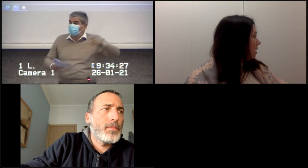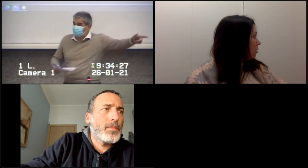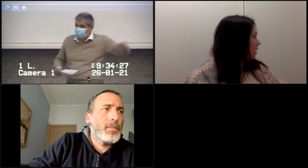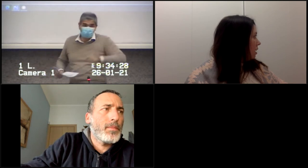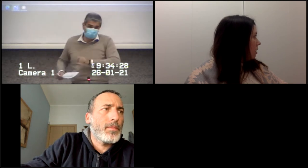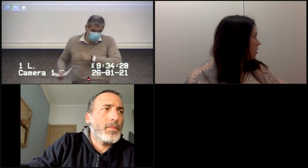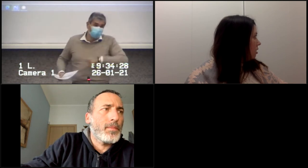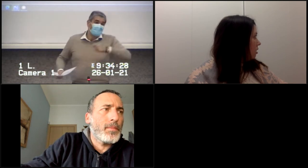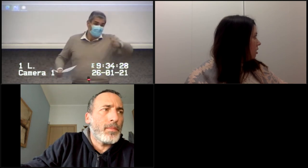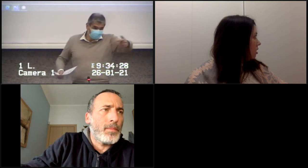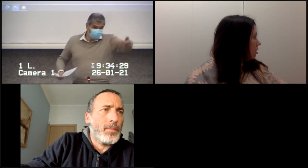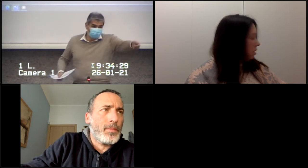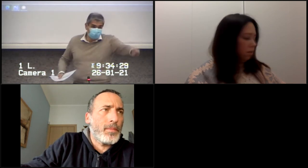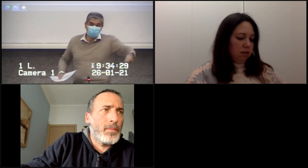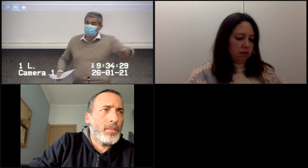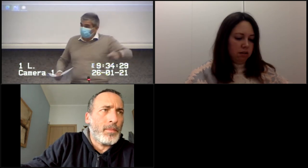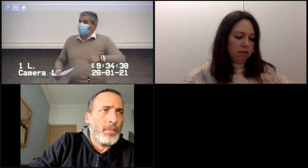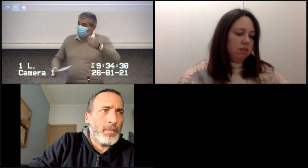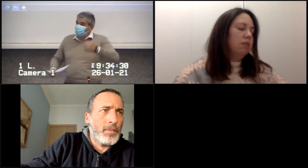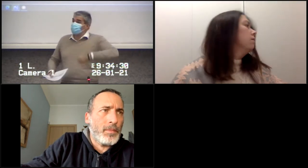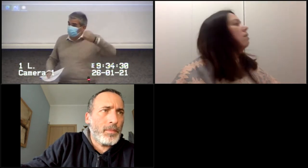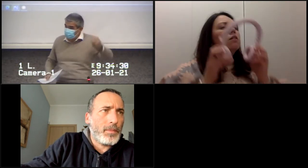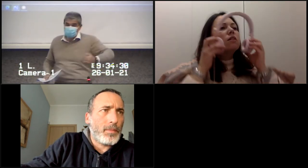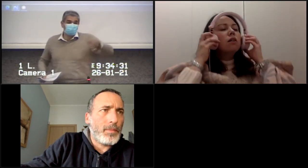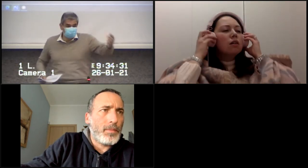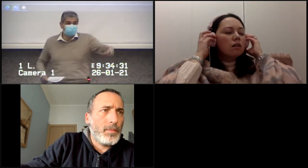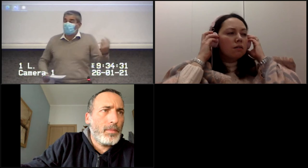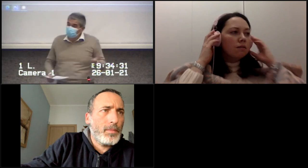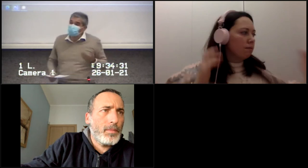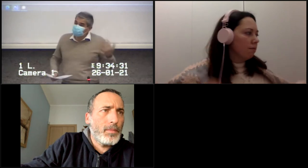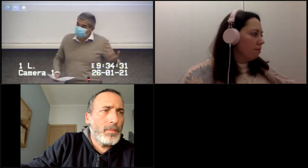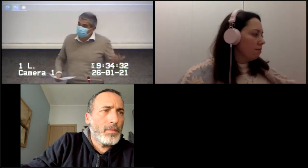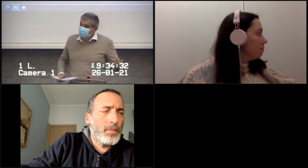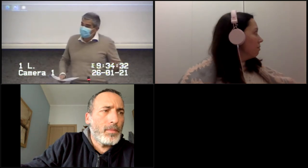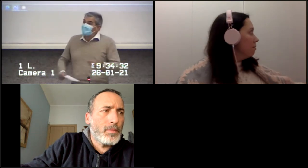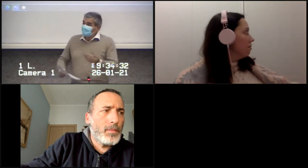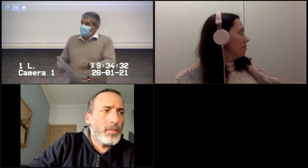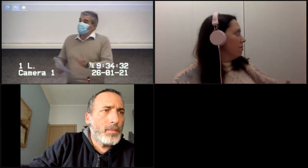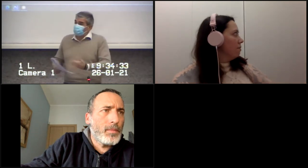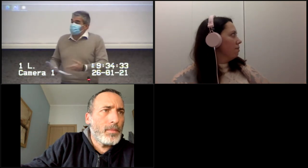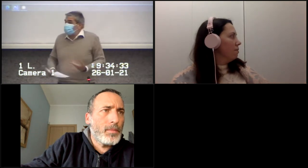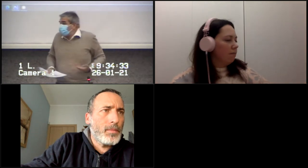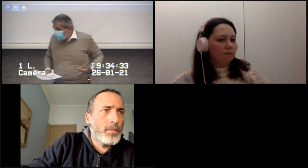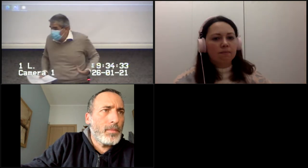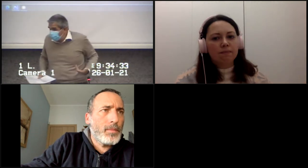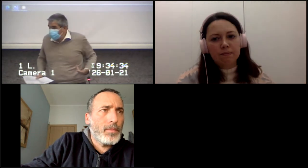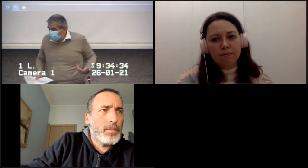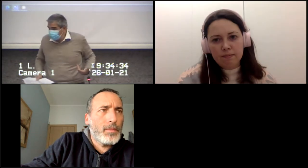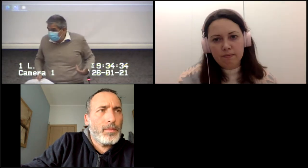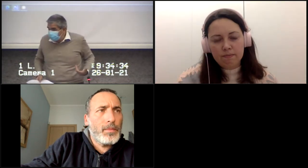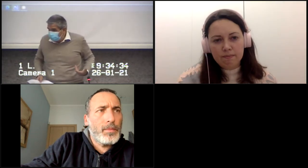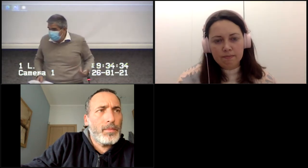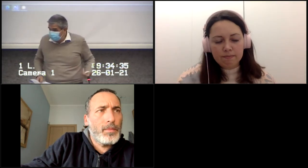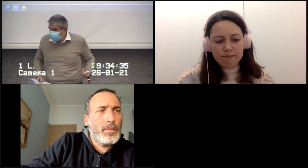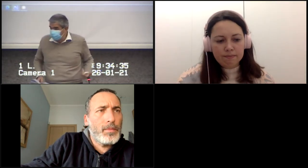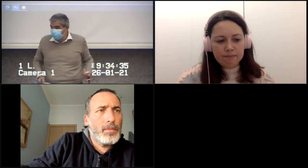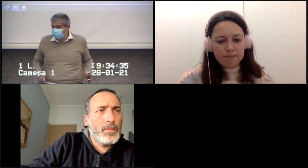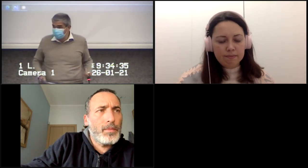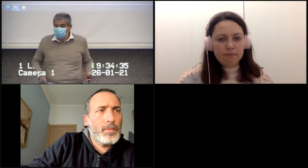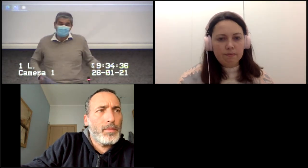di carico e scarico, ma utilizzando proprio tutto il microchip, eccetera, ha un costo. C'è una certificazione poi di qualità